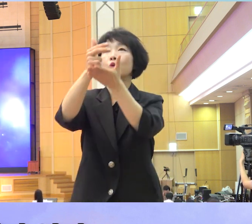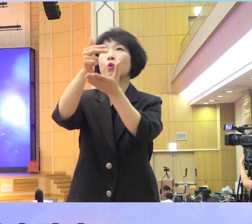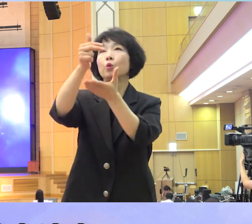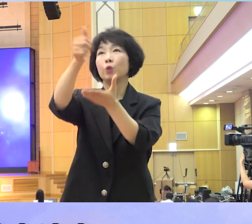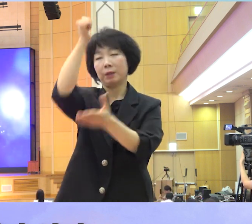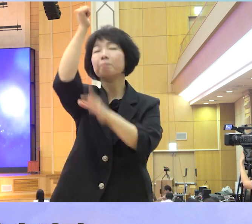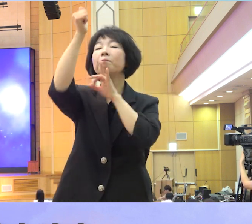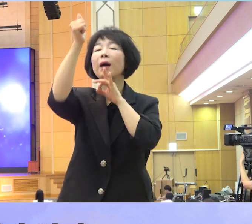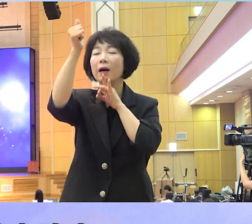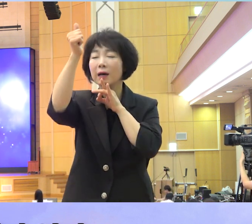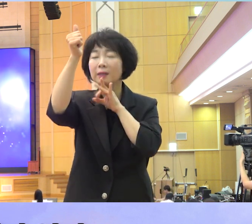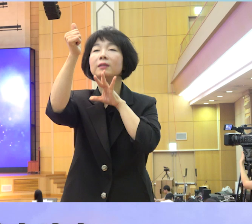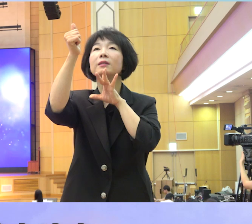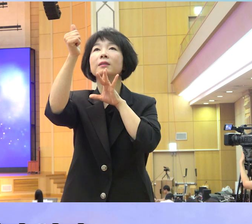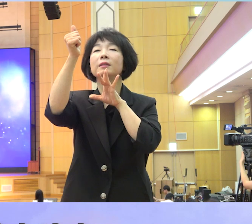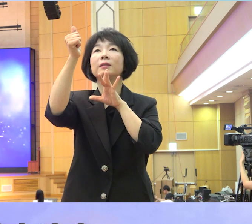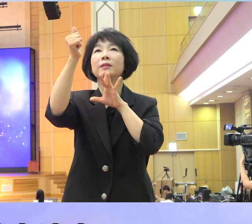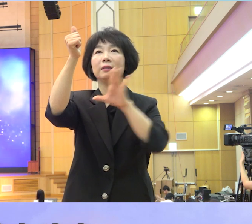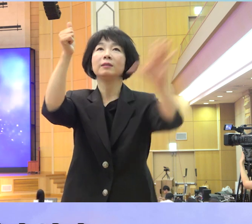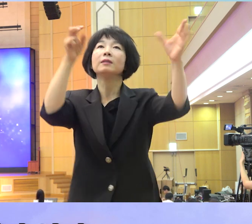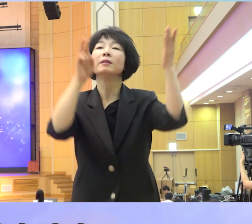언제나